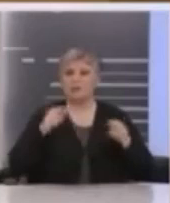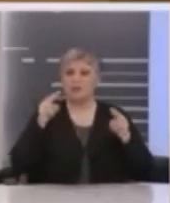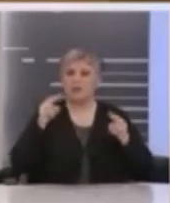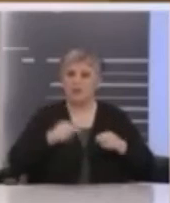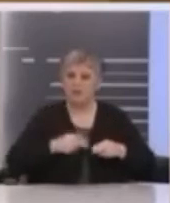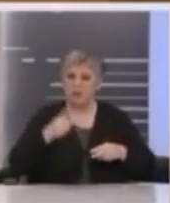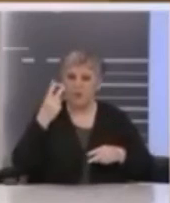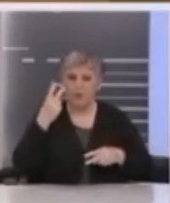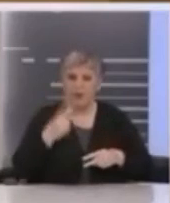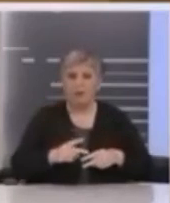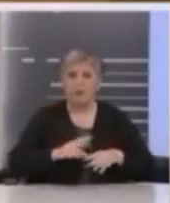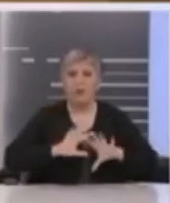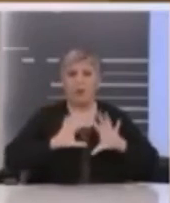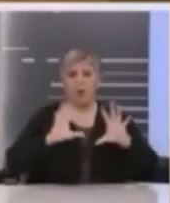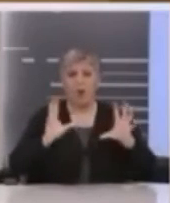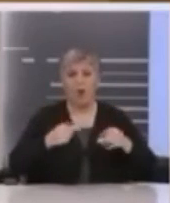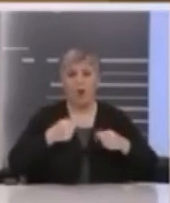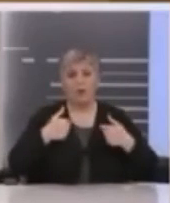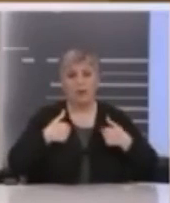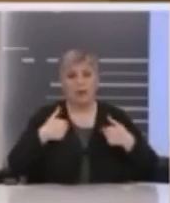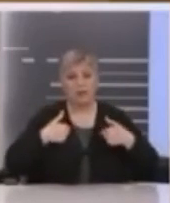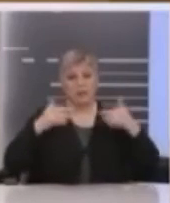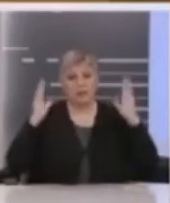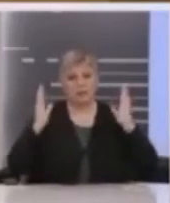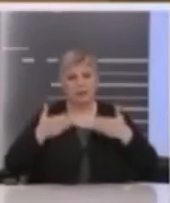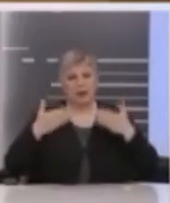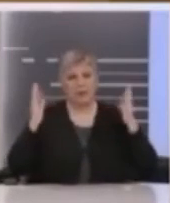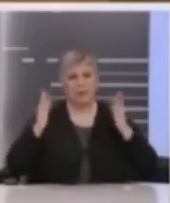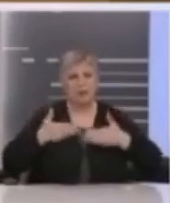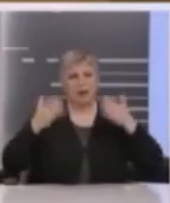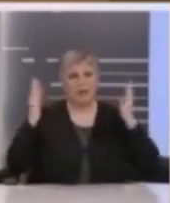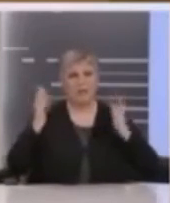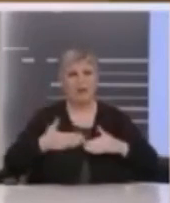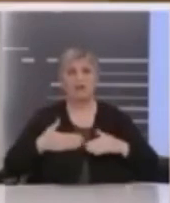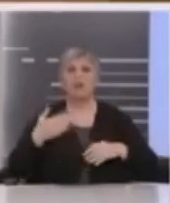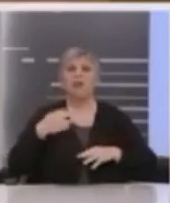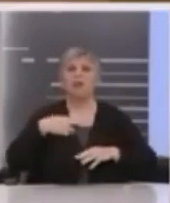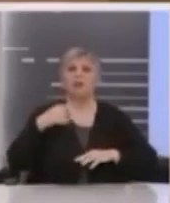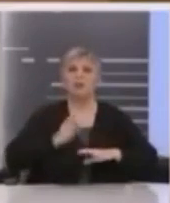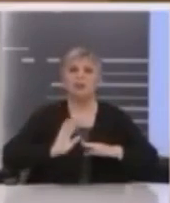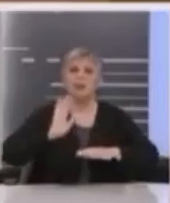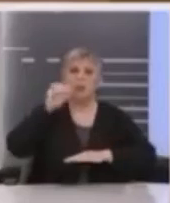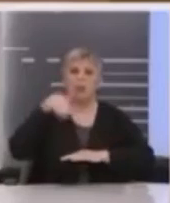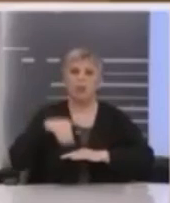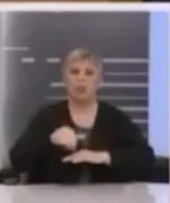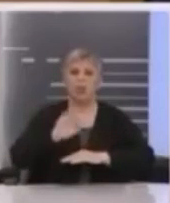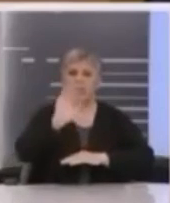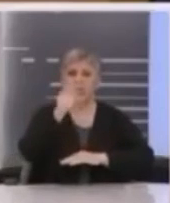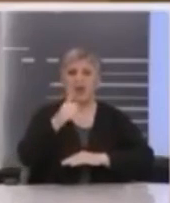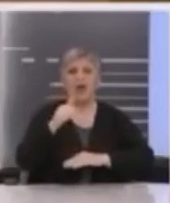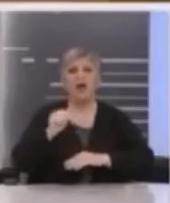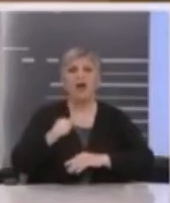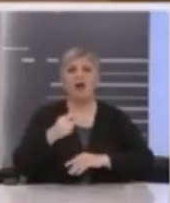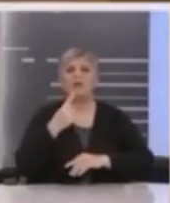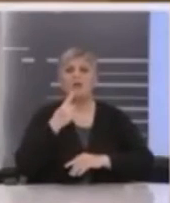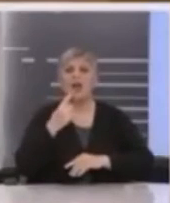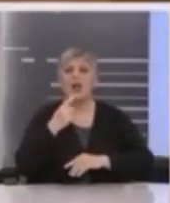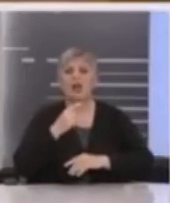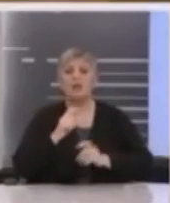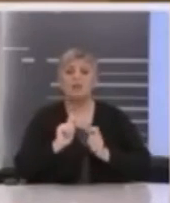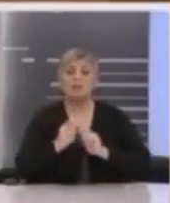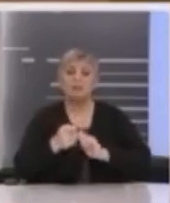στις παραμέτρους, τελειώσαμε, την μεταβολή των κειμενωμένων επιτοκίων σε σταθερά, για παράδειγμα. Ενώ μέχρι